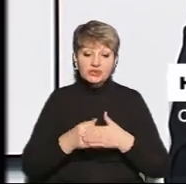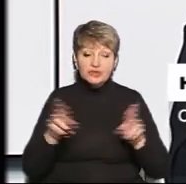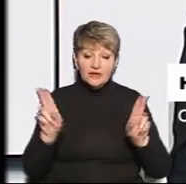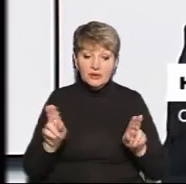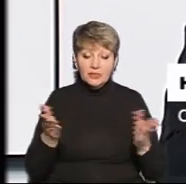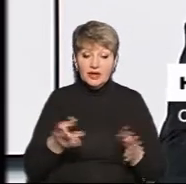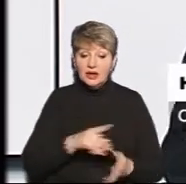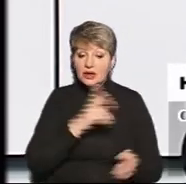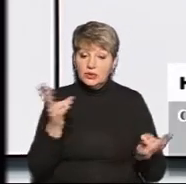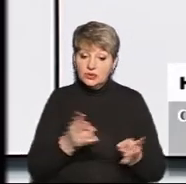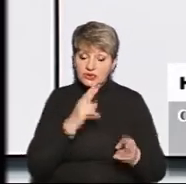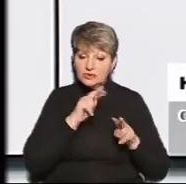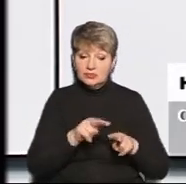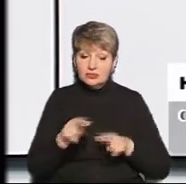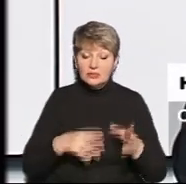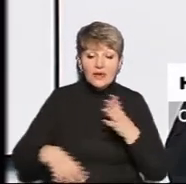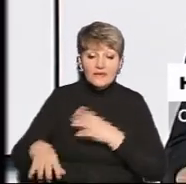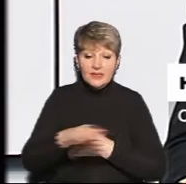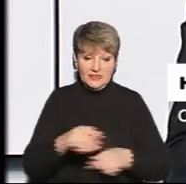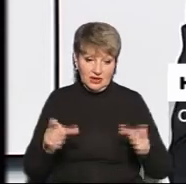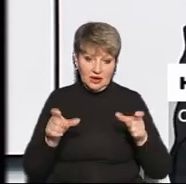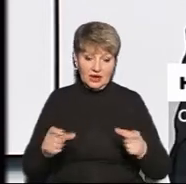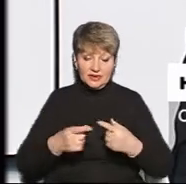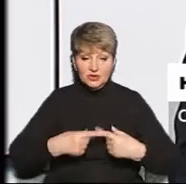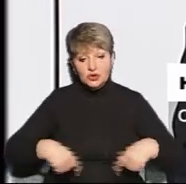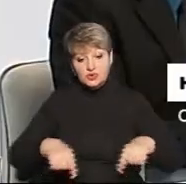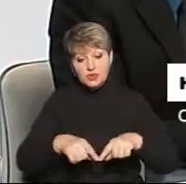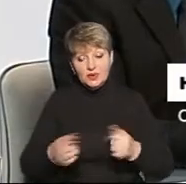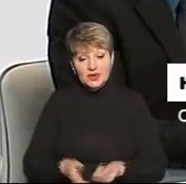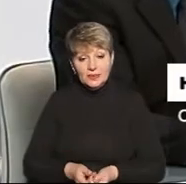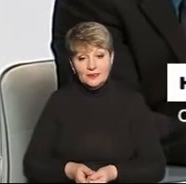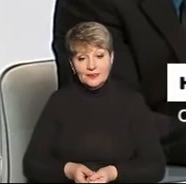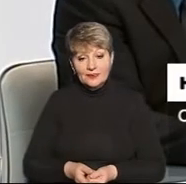слід дотримуватися в усіх карантинних зонах, незалежно червона вона чи помаранчева.